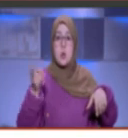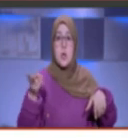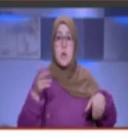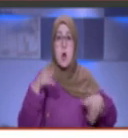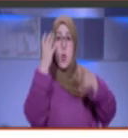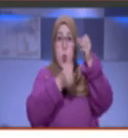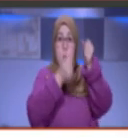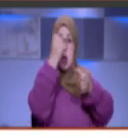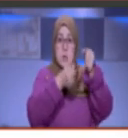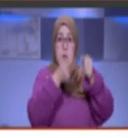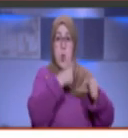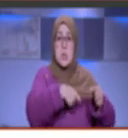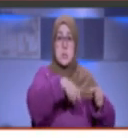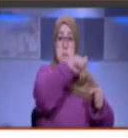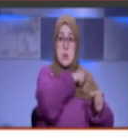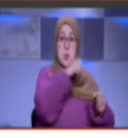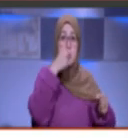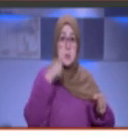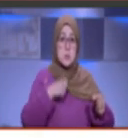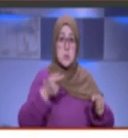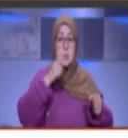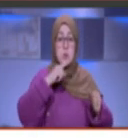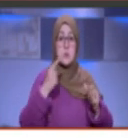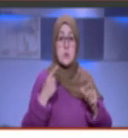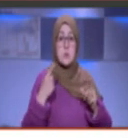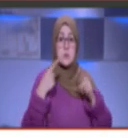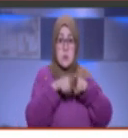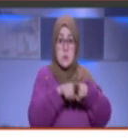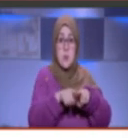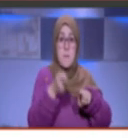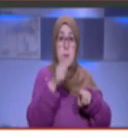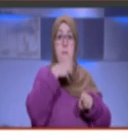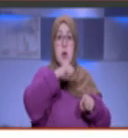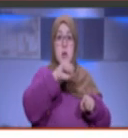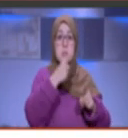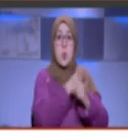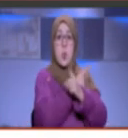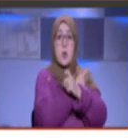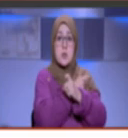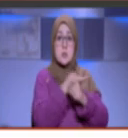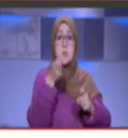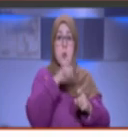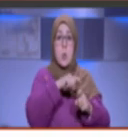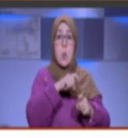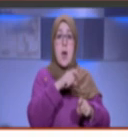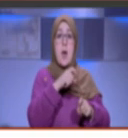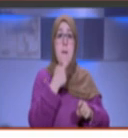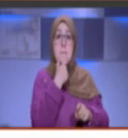المتوقع أن تنضم سباقات فرنسا والنمسا وبريطانيا إلى هذه القائمة.